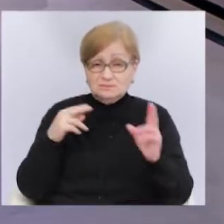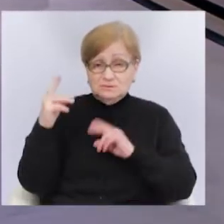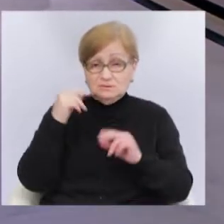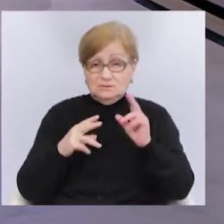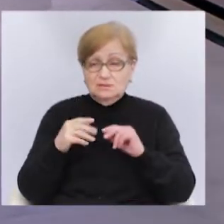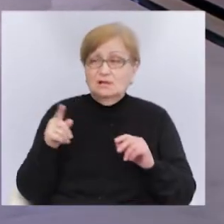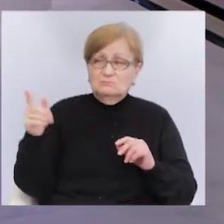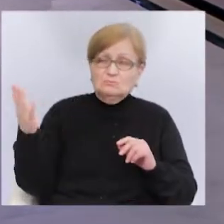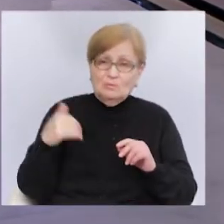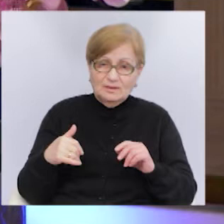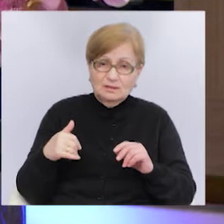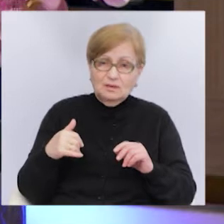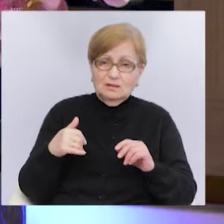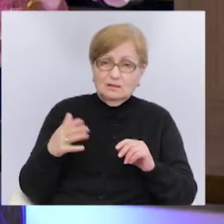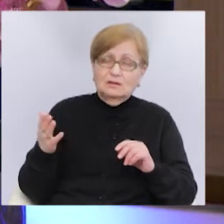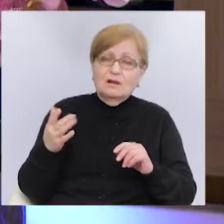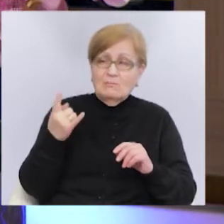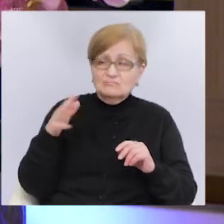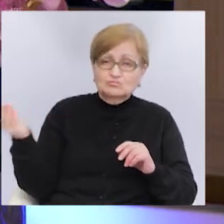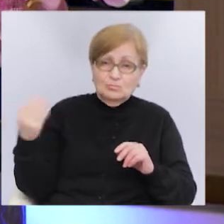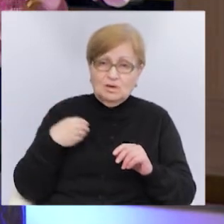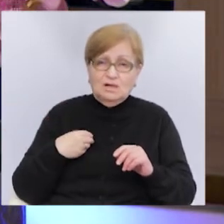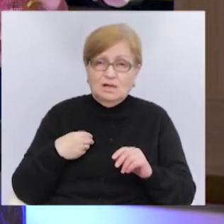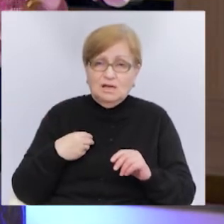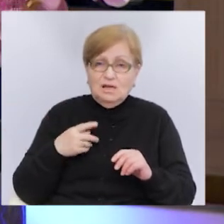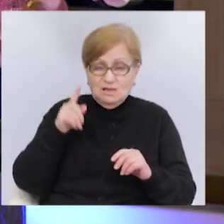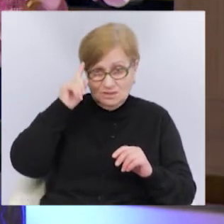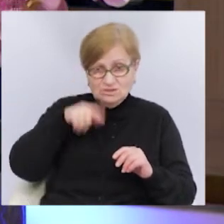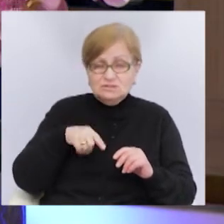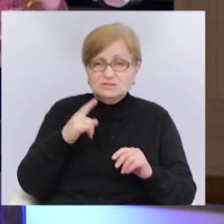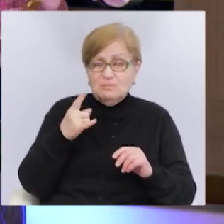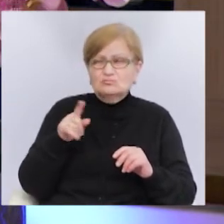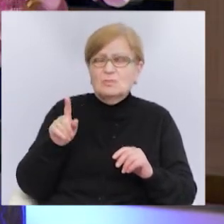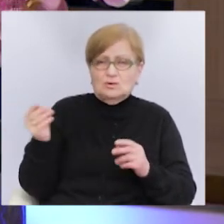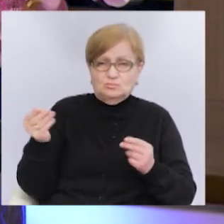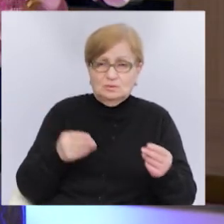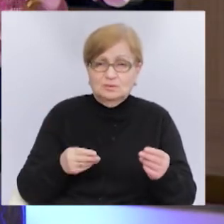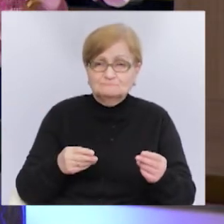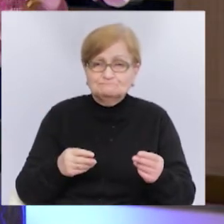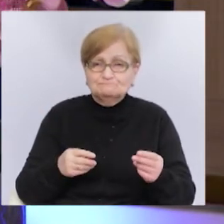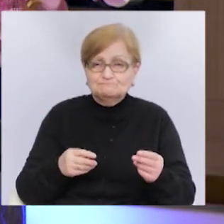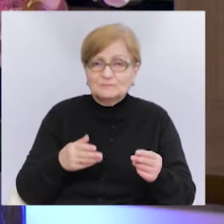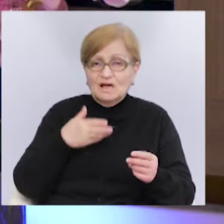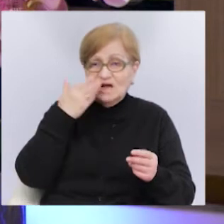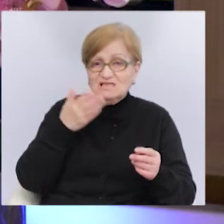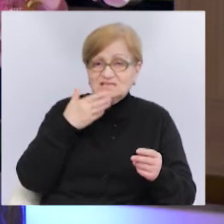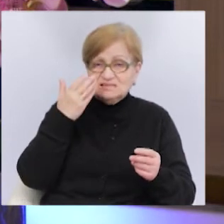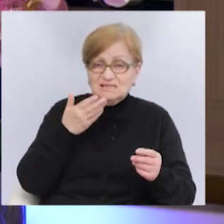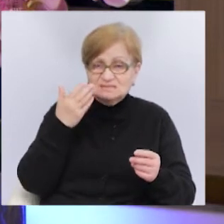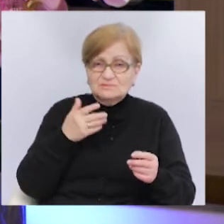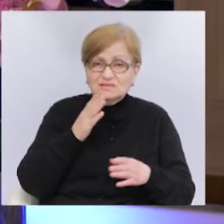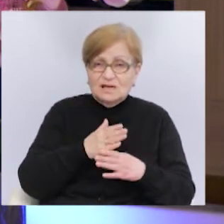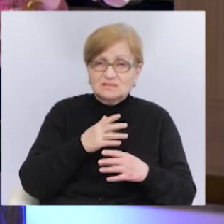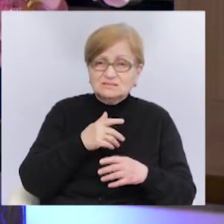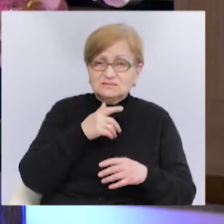ხო მიდი რა ის მომიტანე ბავშვზე და ის წავა და მოიტანს, იმიტომ რომ კონტექსტიდან კითხულობს. ანუ ზეპირი ენა არის ზარმაცი